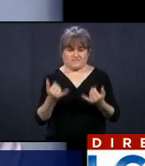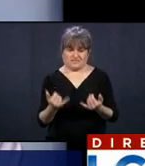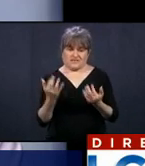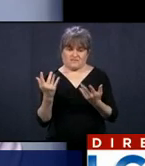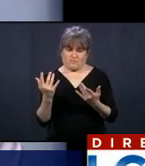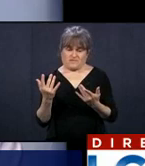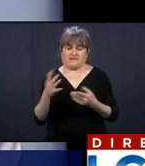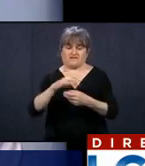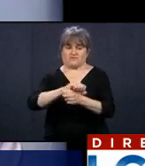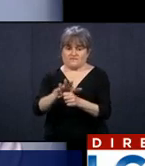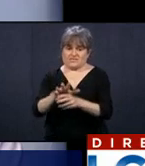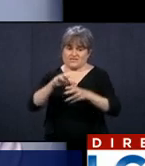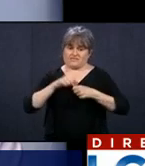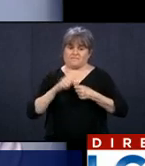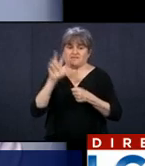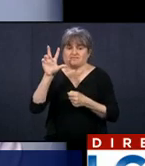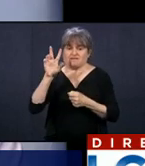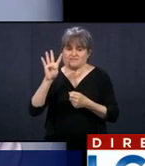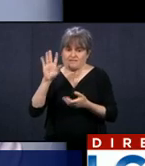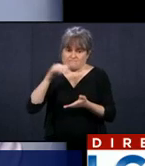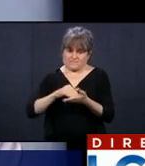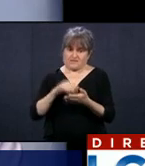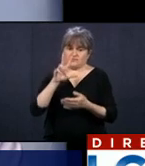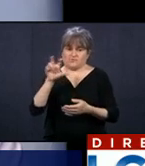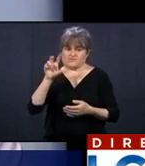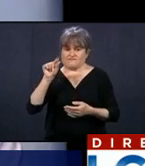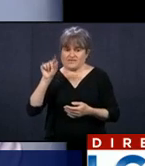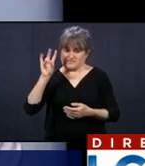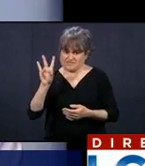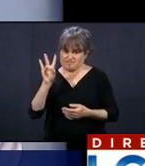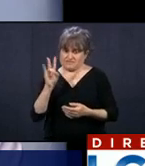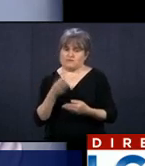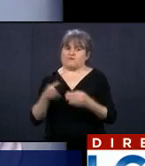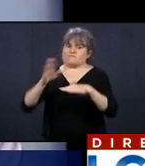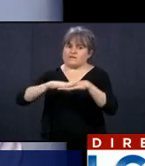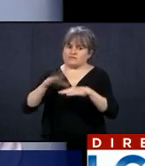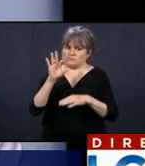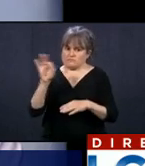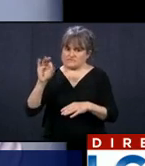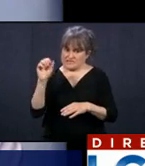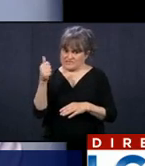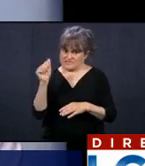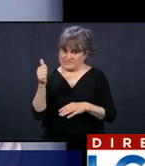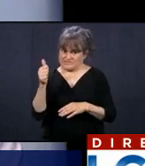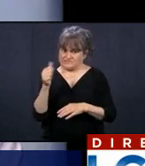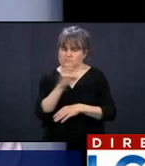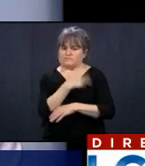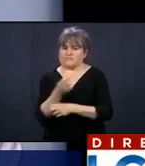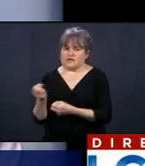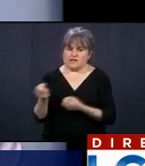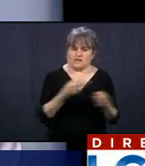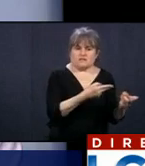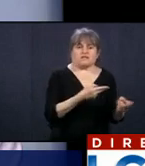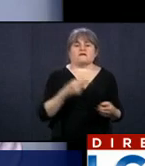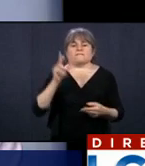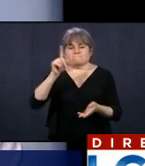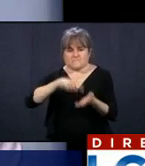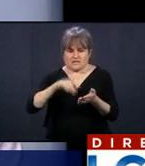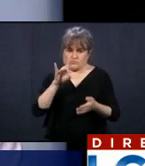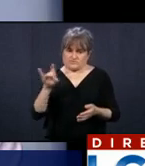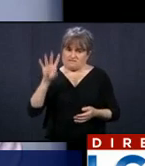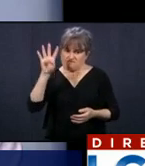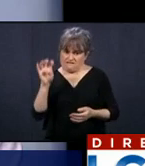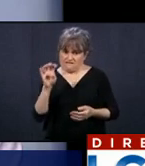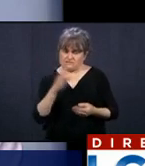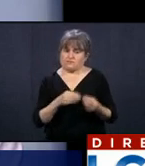34 327 cas confirmés, une augmentation de 910. On a 1840 personnes hospitalisées, une augmentation